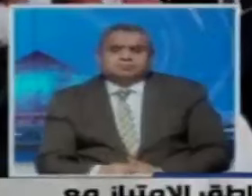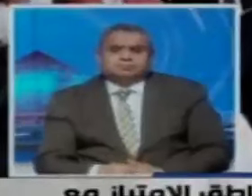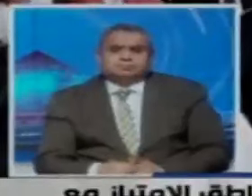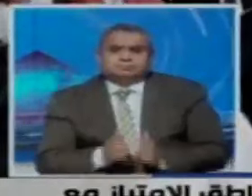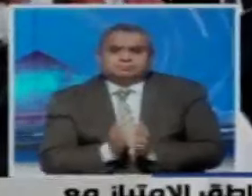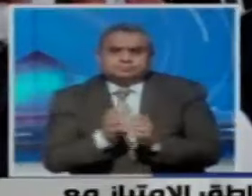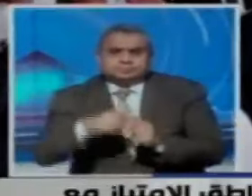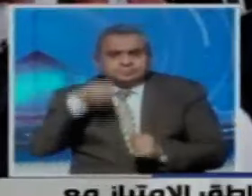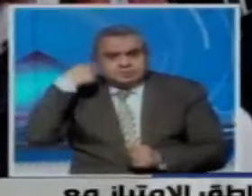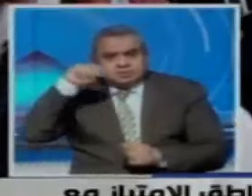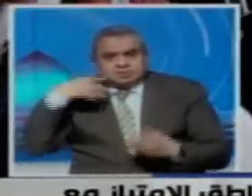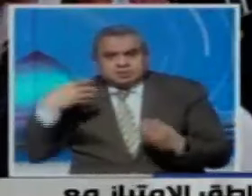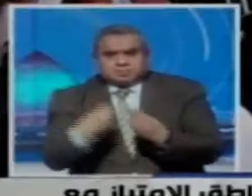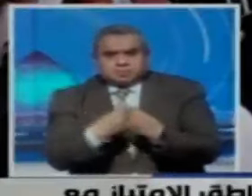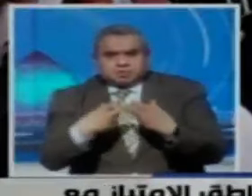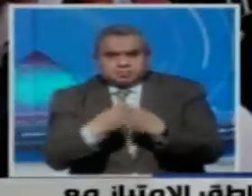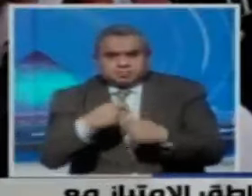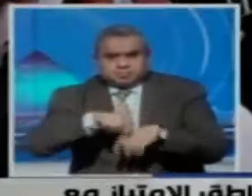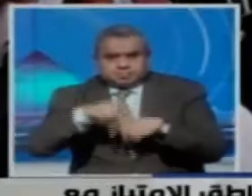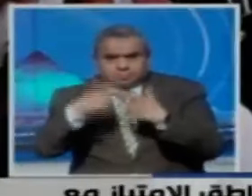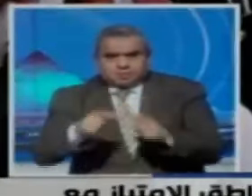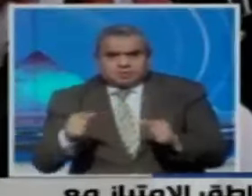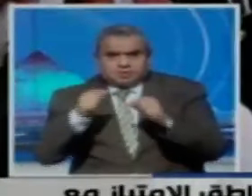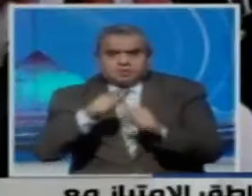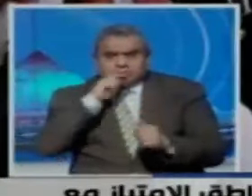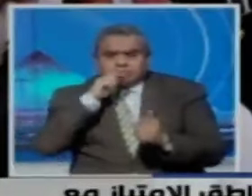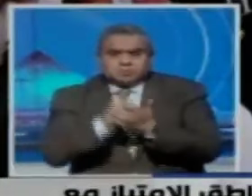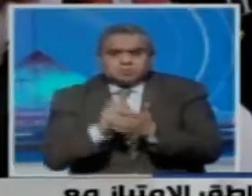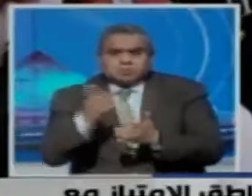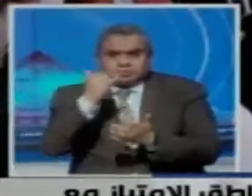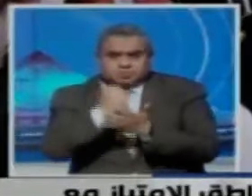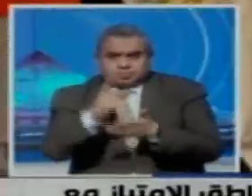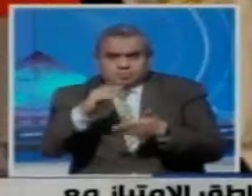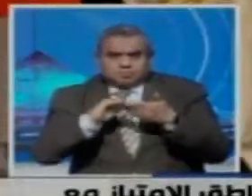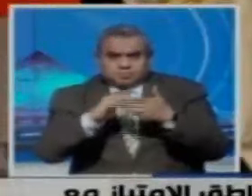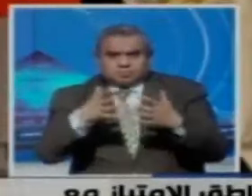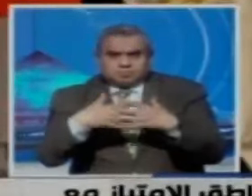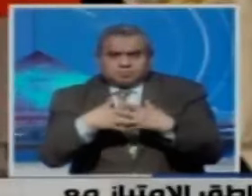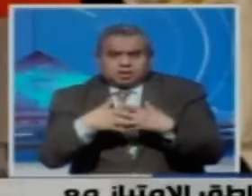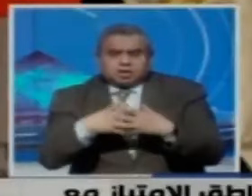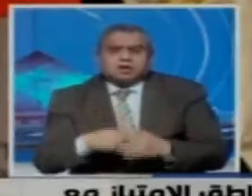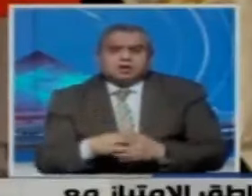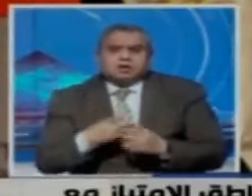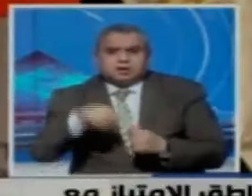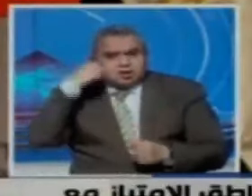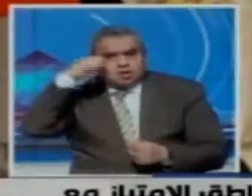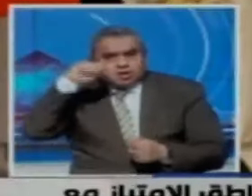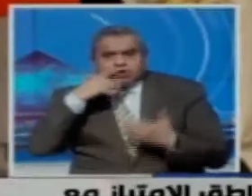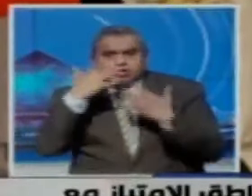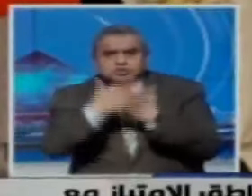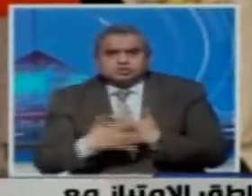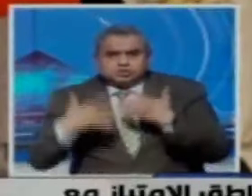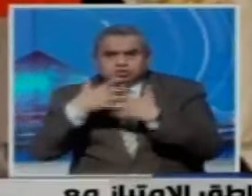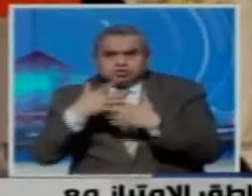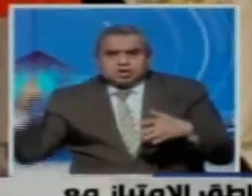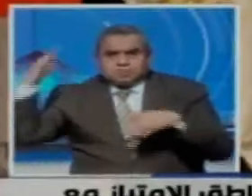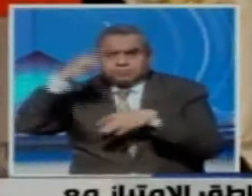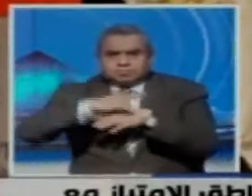الوزراء المشاركين في المنتدى. الحقيقة انه كان موجود معانا مجموعة كبيرة من رؤساء الشركات